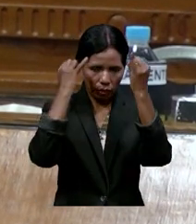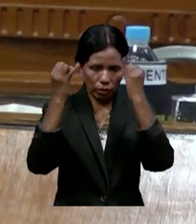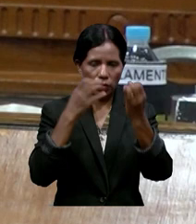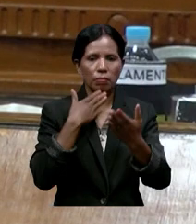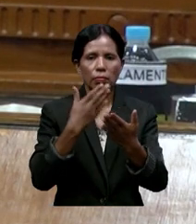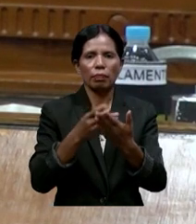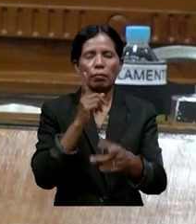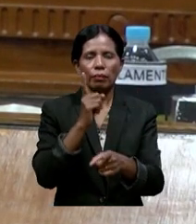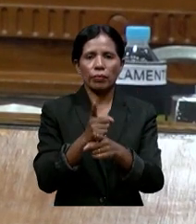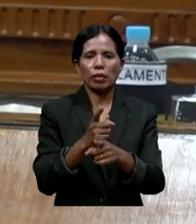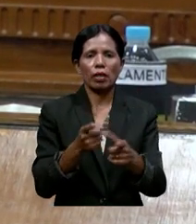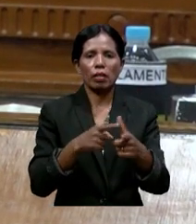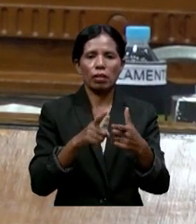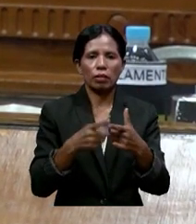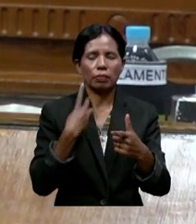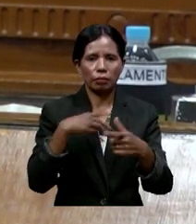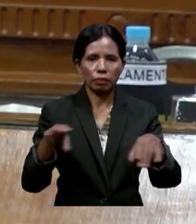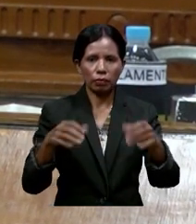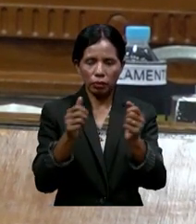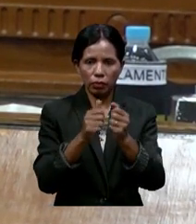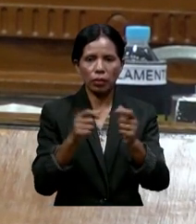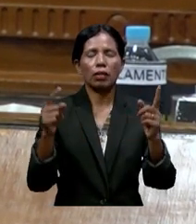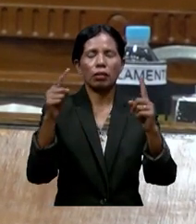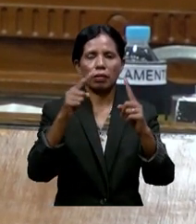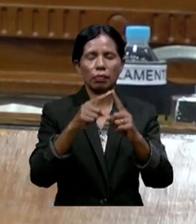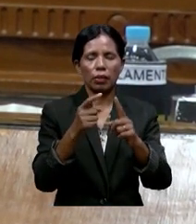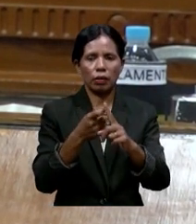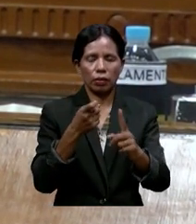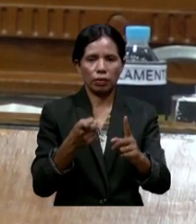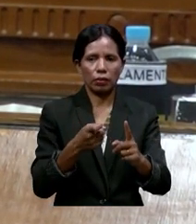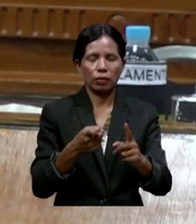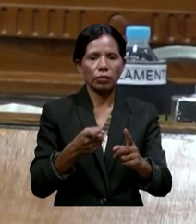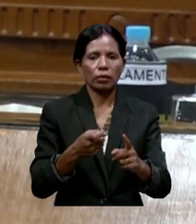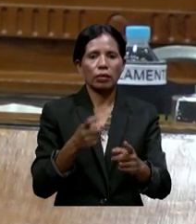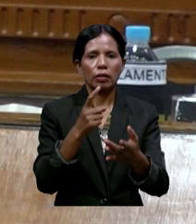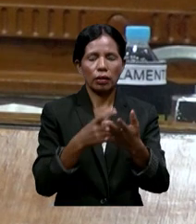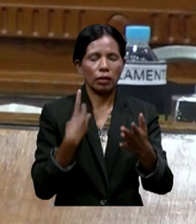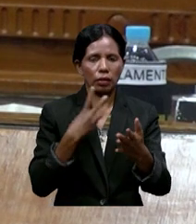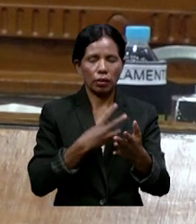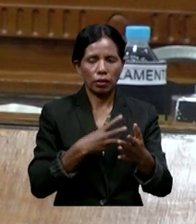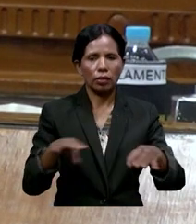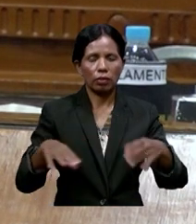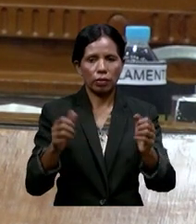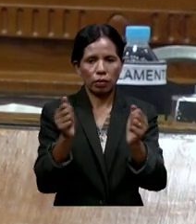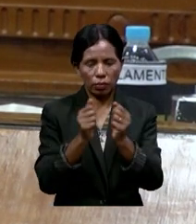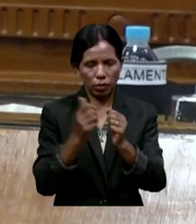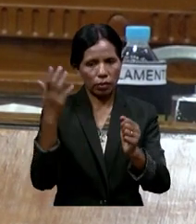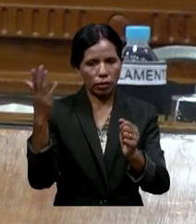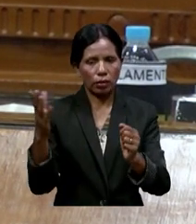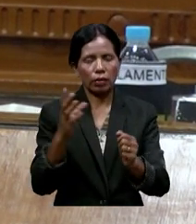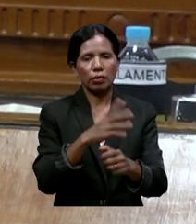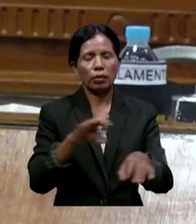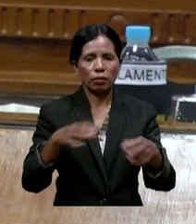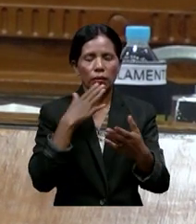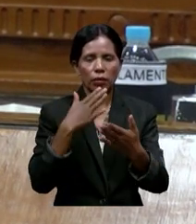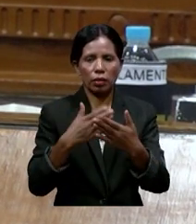teves para depois bele hale koresaun ba mi usira gesto serne be kitni agente sir servisi a fronteira atu ho profesional